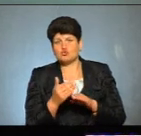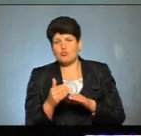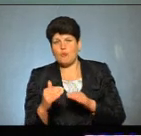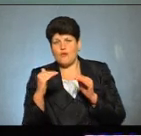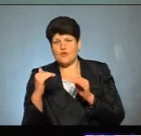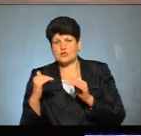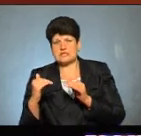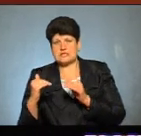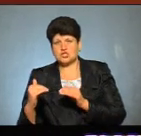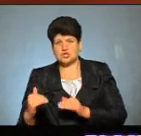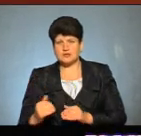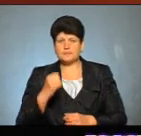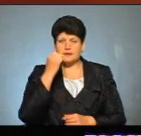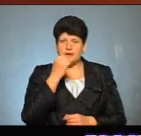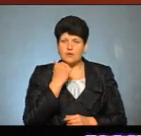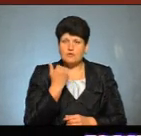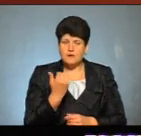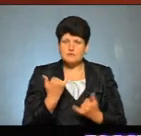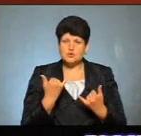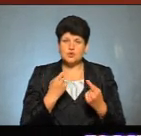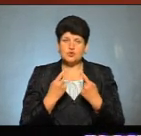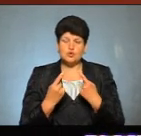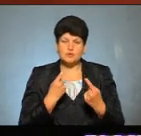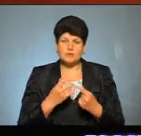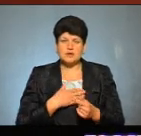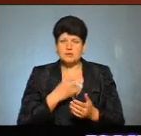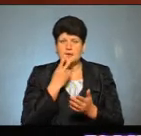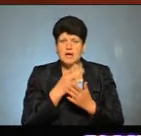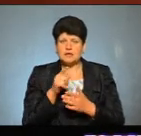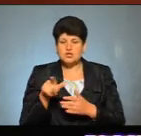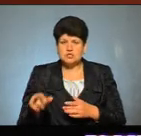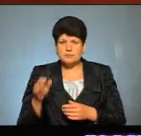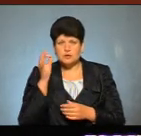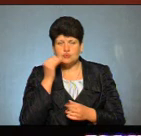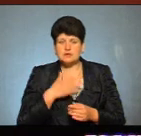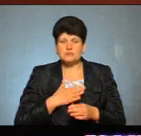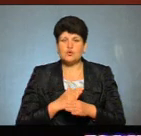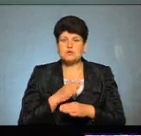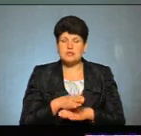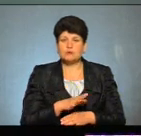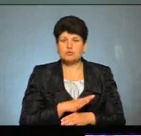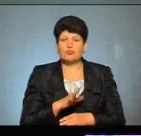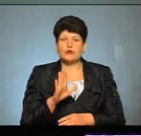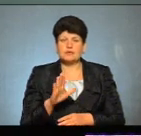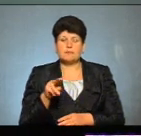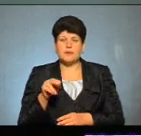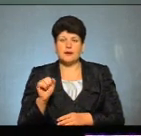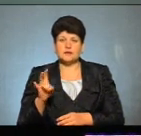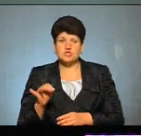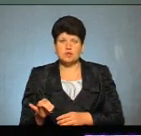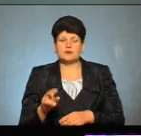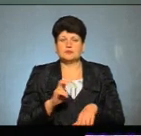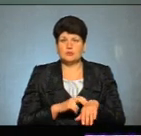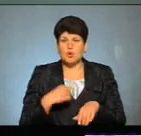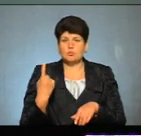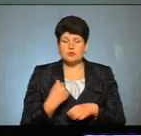захворюваності. Дуже вам дякую за сьогоднішню розмову. Нашим глядачам нагадую, що у нас в гостях був Володимир Паничев, епідеміолог Тернопільського